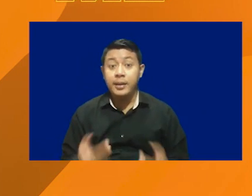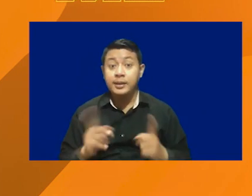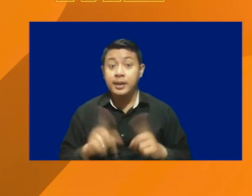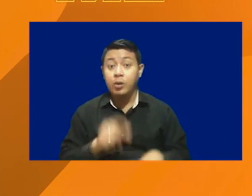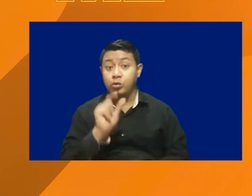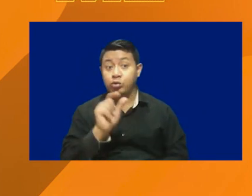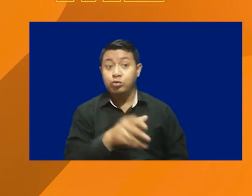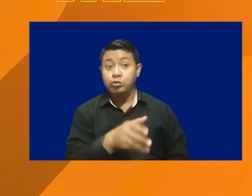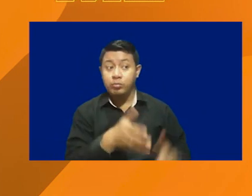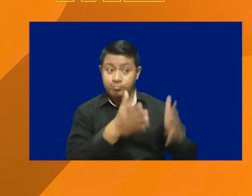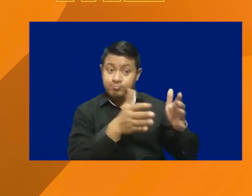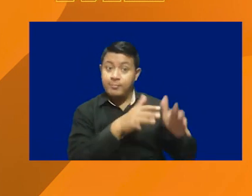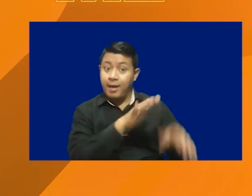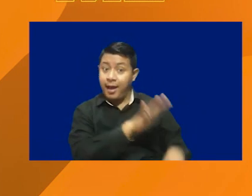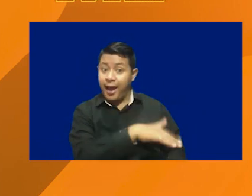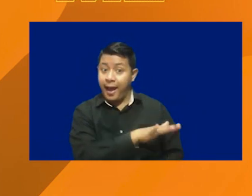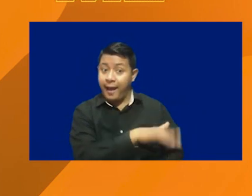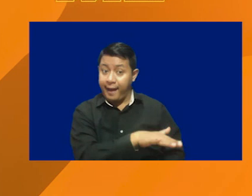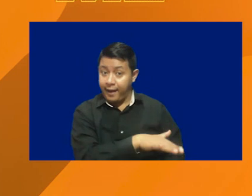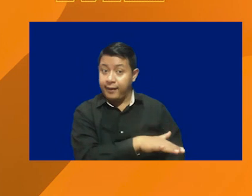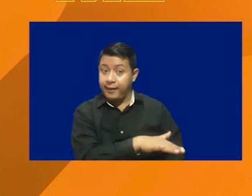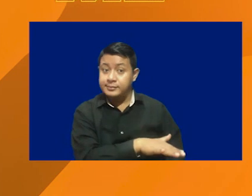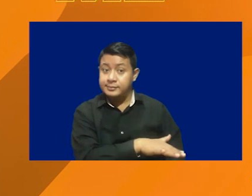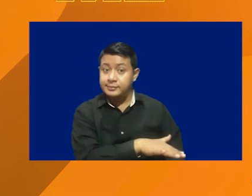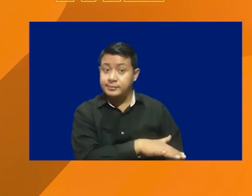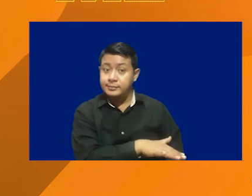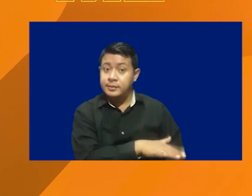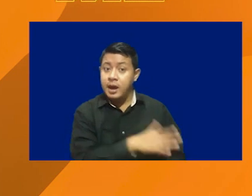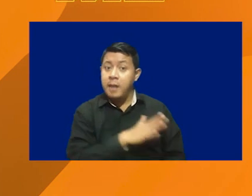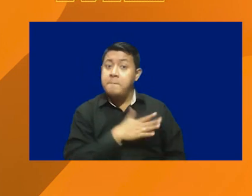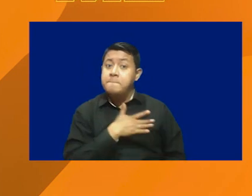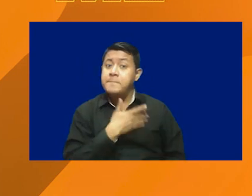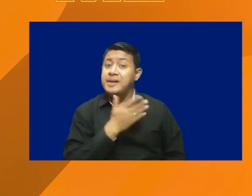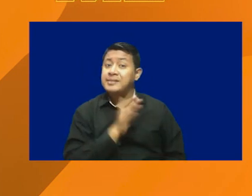Apa yang terjadi untuk seorang anak